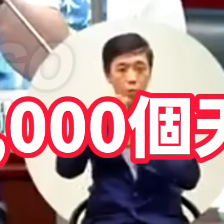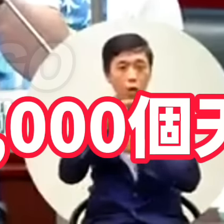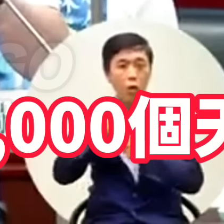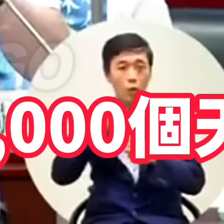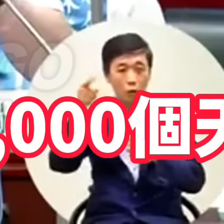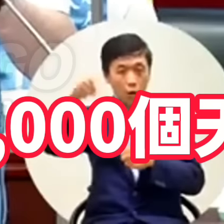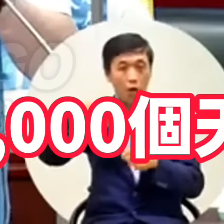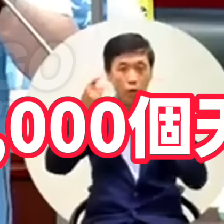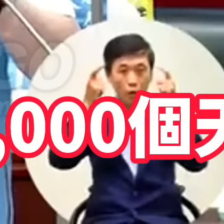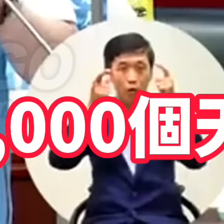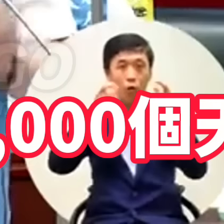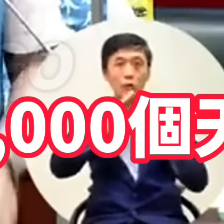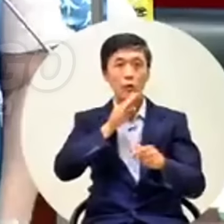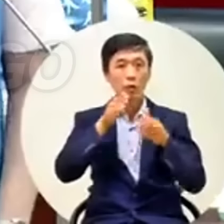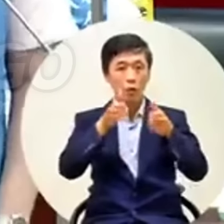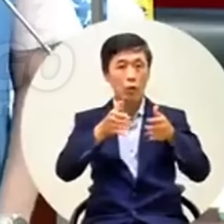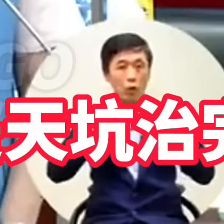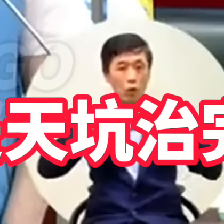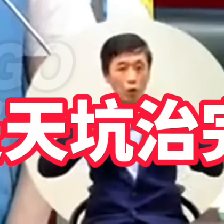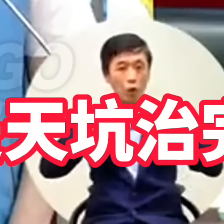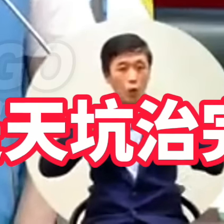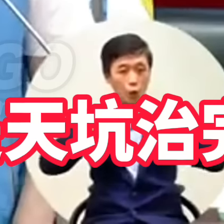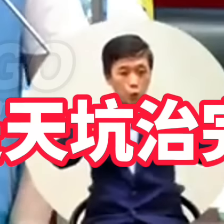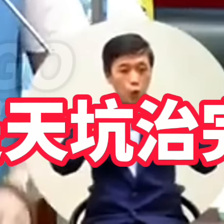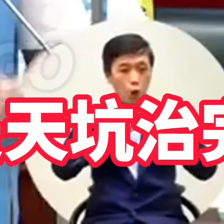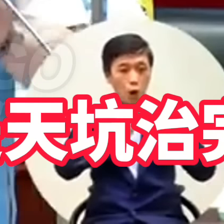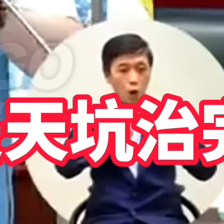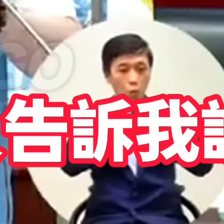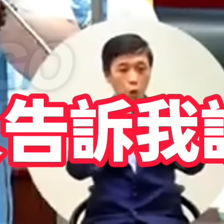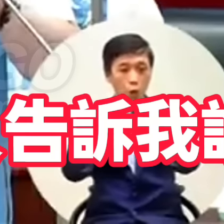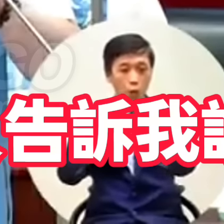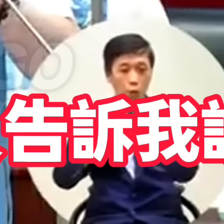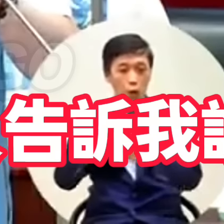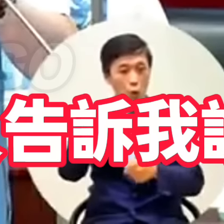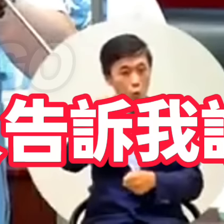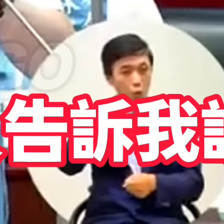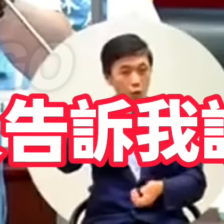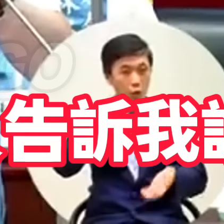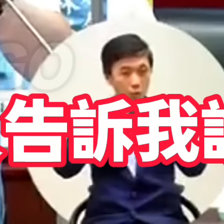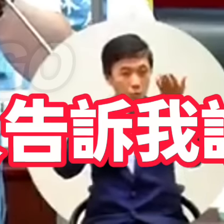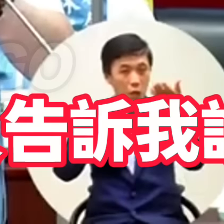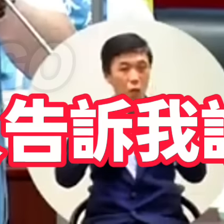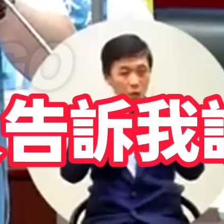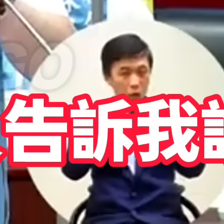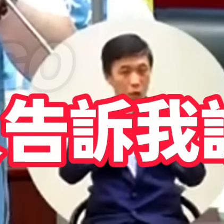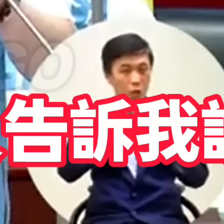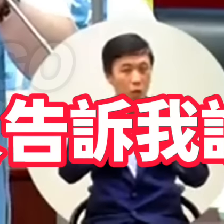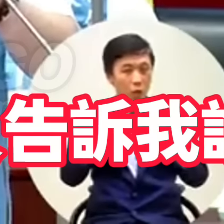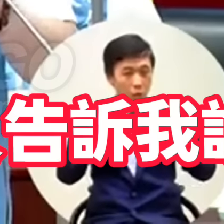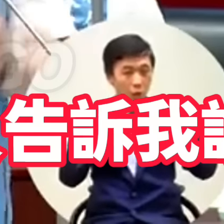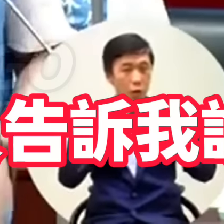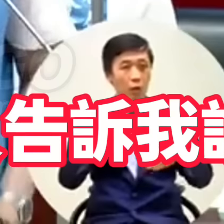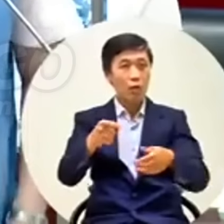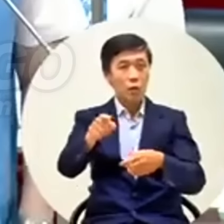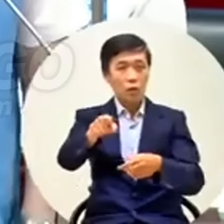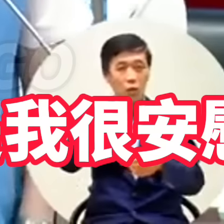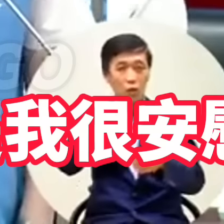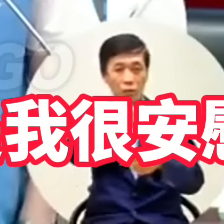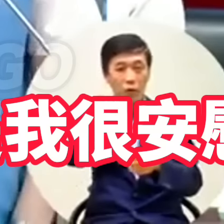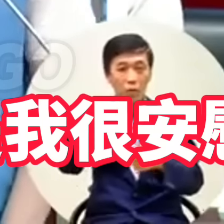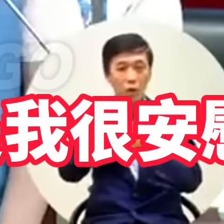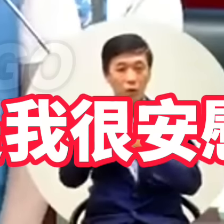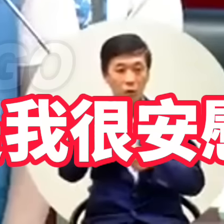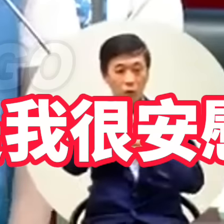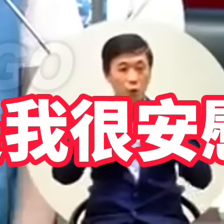治理那5000个天坑。但天坑治完了，现在有很多人告诉我说你只会铺路，但